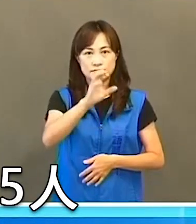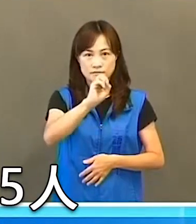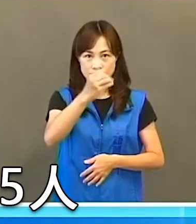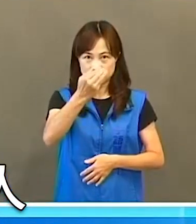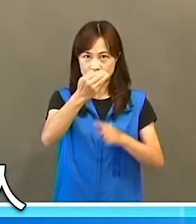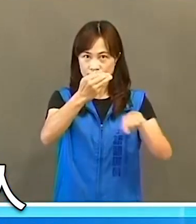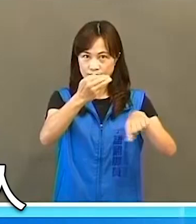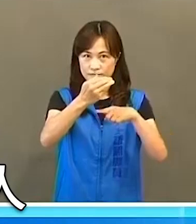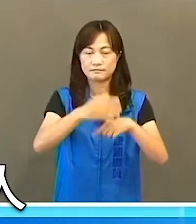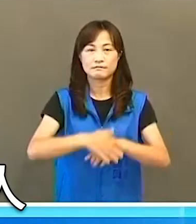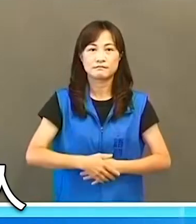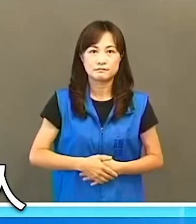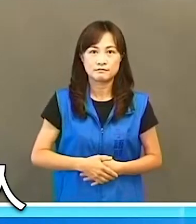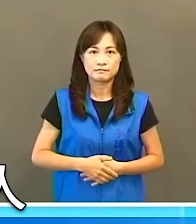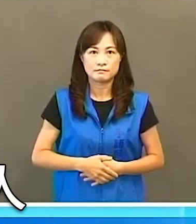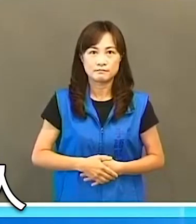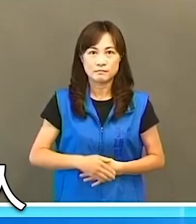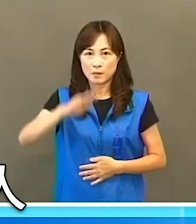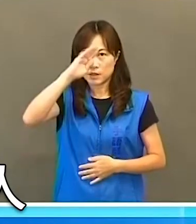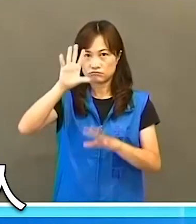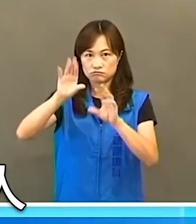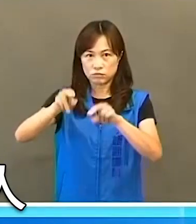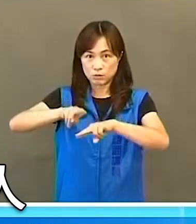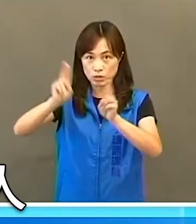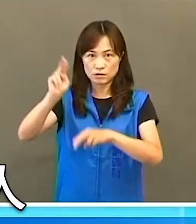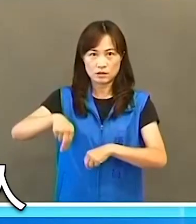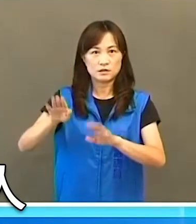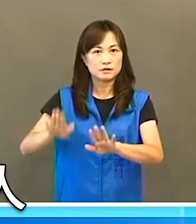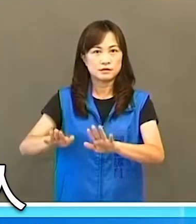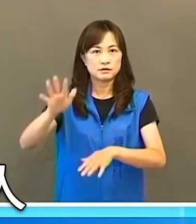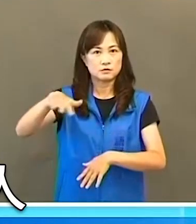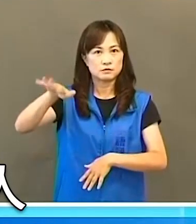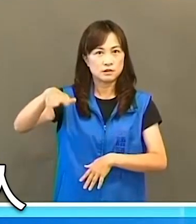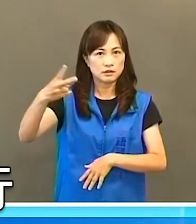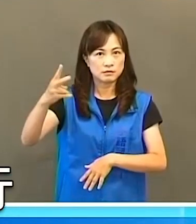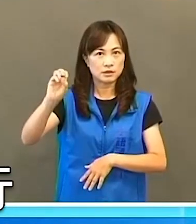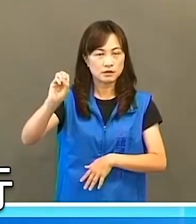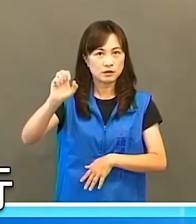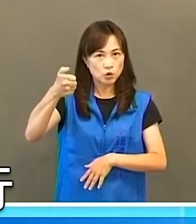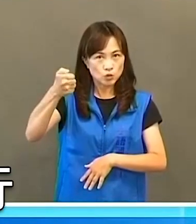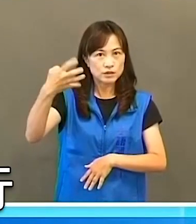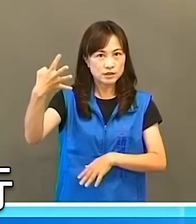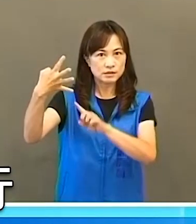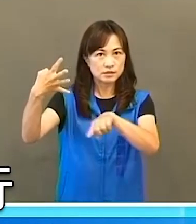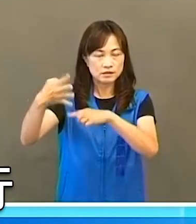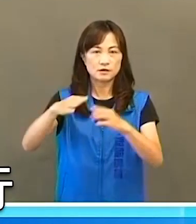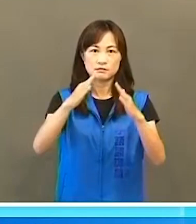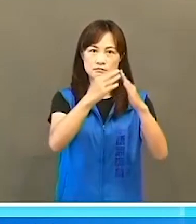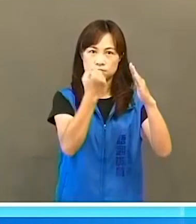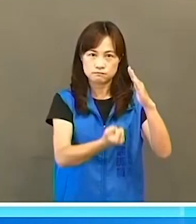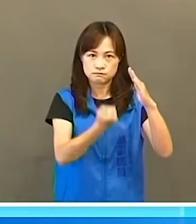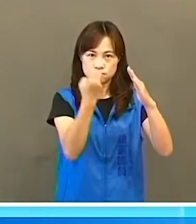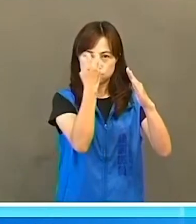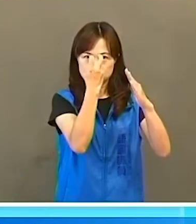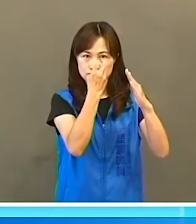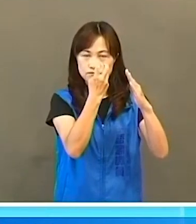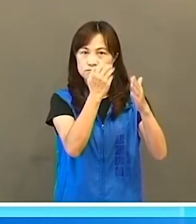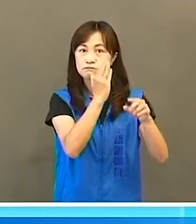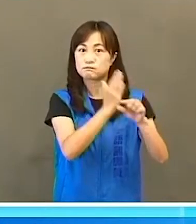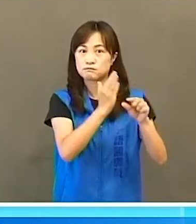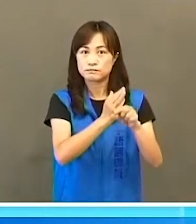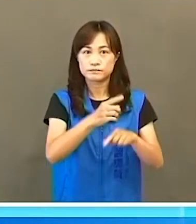8805人，可解隔今天是5254人，至于居家照护的执行是